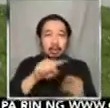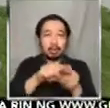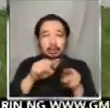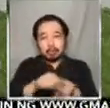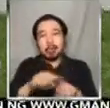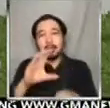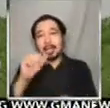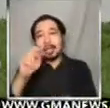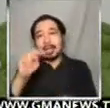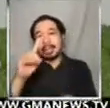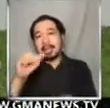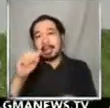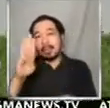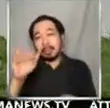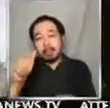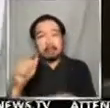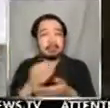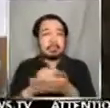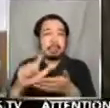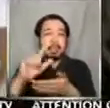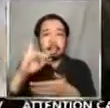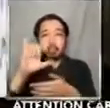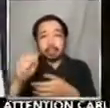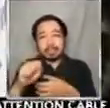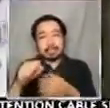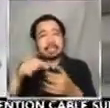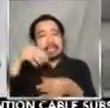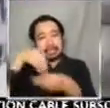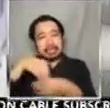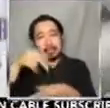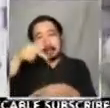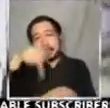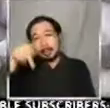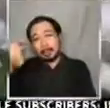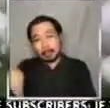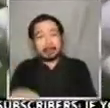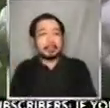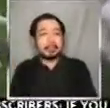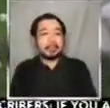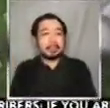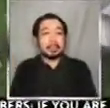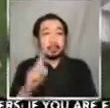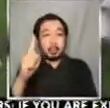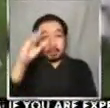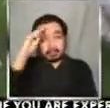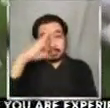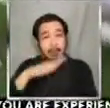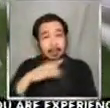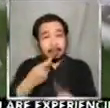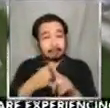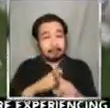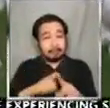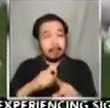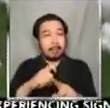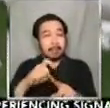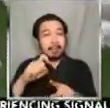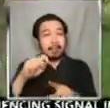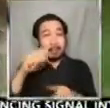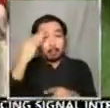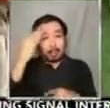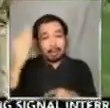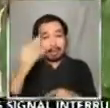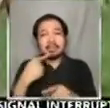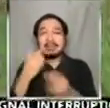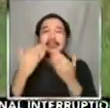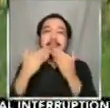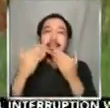Luis, Apalit at San Simon sa Pampanga. Si Mang Romeo de la Cruz ng San Rafael, Bulacan, ipinagpapasalamat na nag-uulan